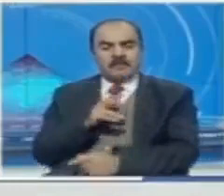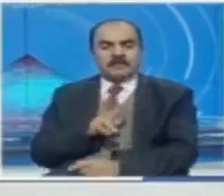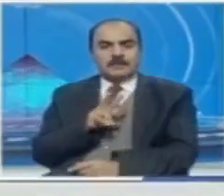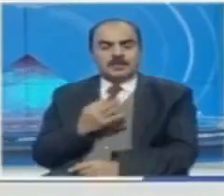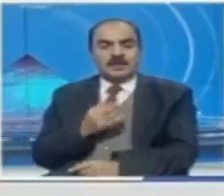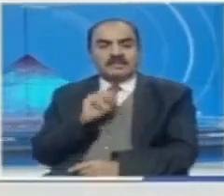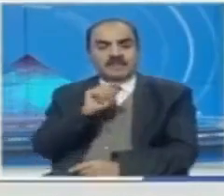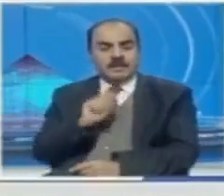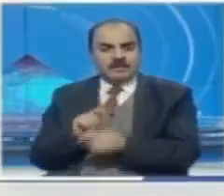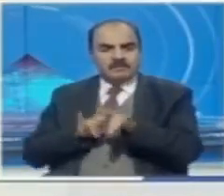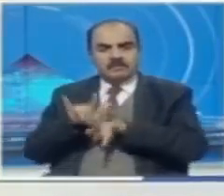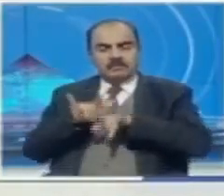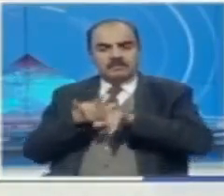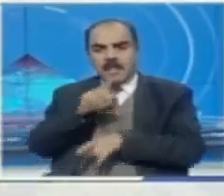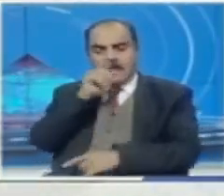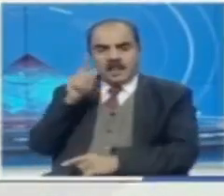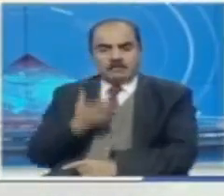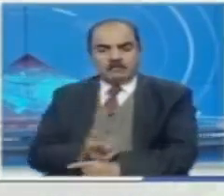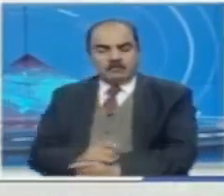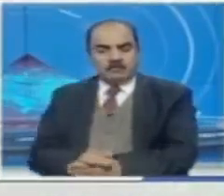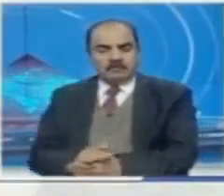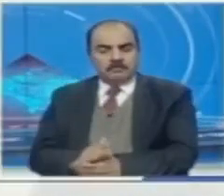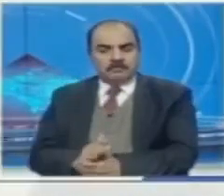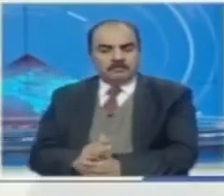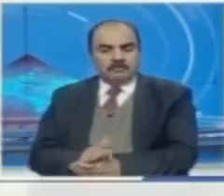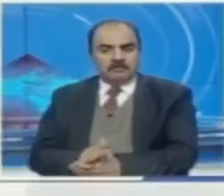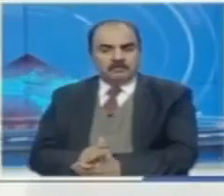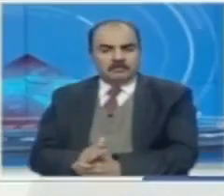37% من حركة الطيران العالمية.